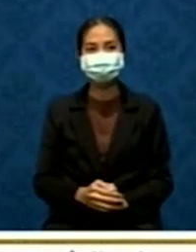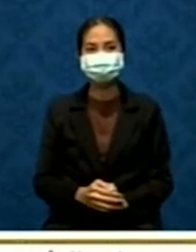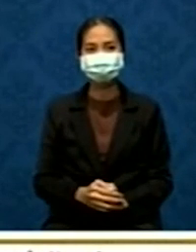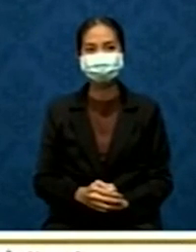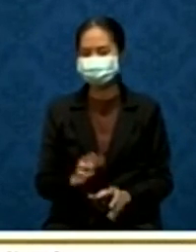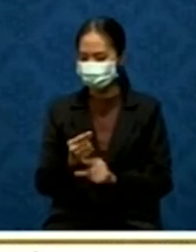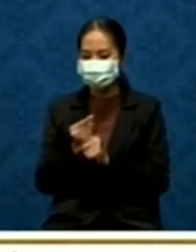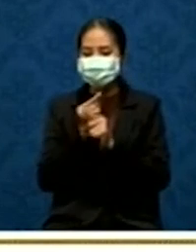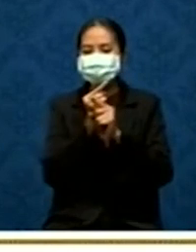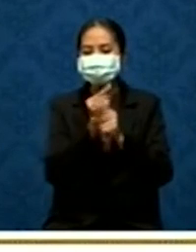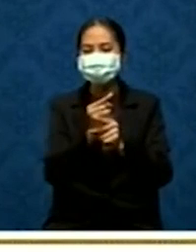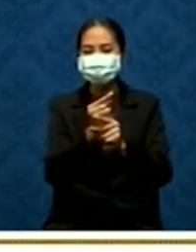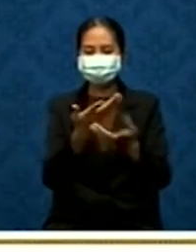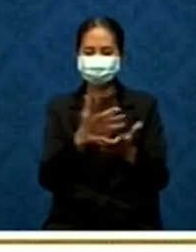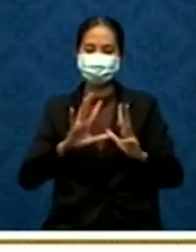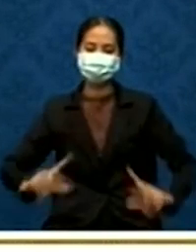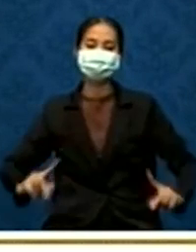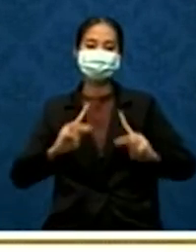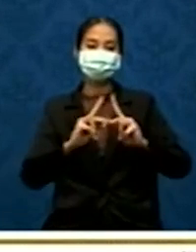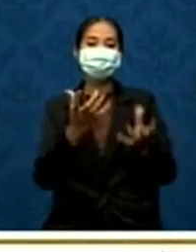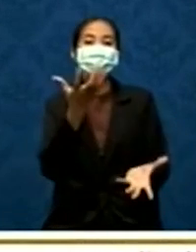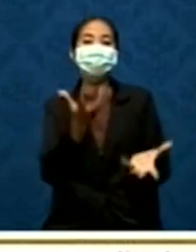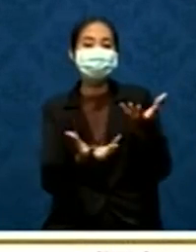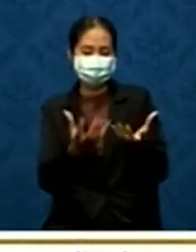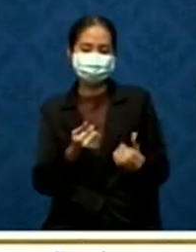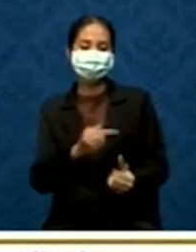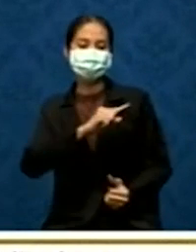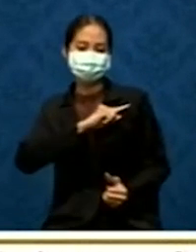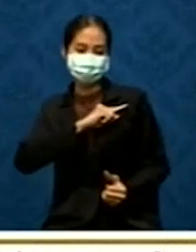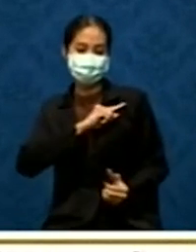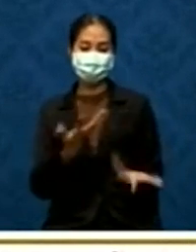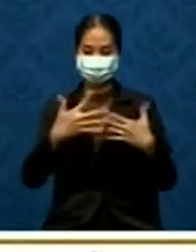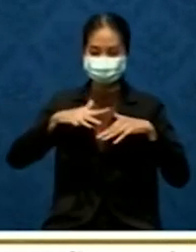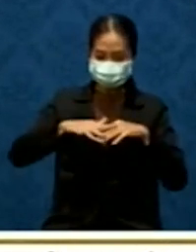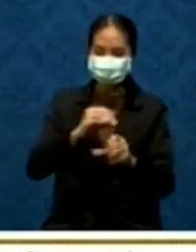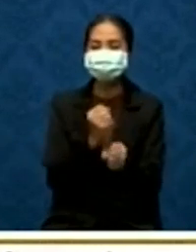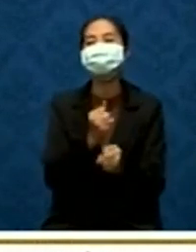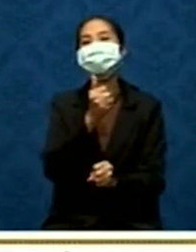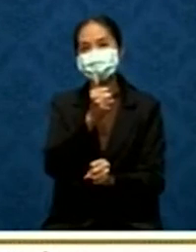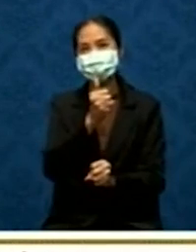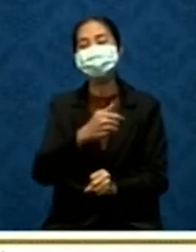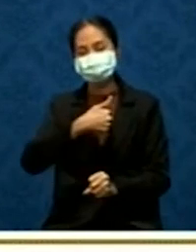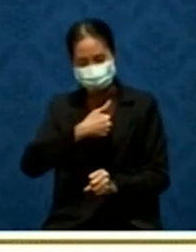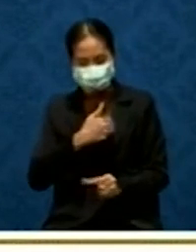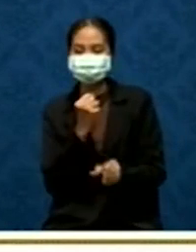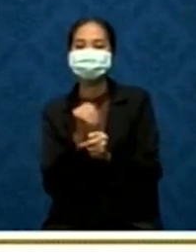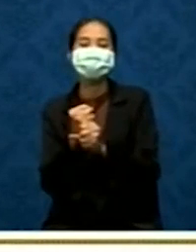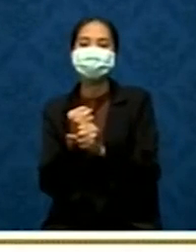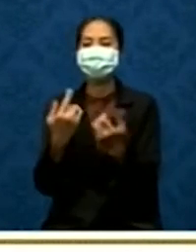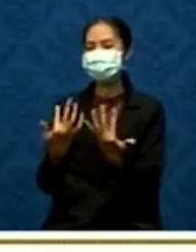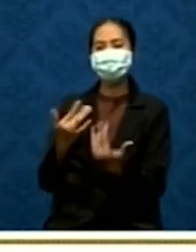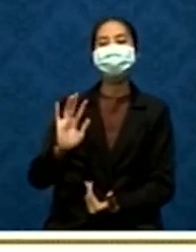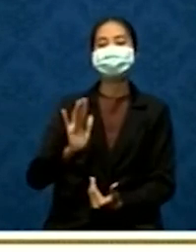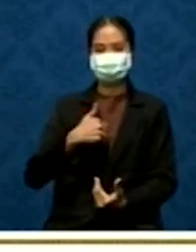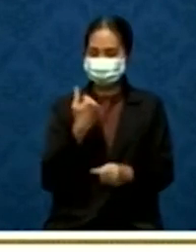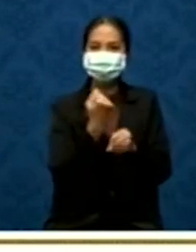งานที่กระทรวงยุติธรรมสามารถรับประสานได้โดยลำพังของกระทรวงเองก็จะทำเลยนะครับไม่ให้รอช้า